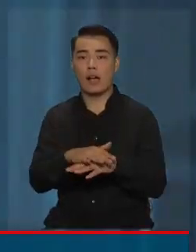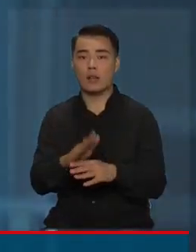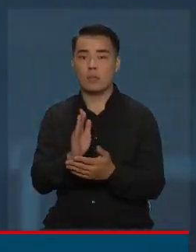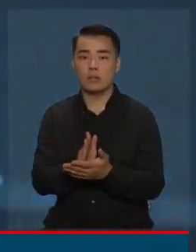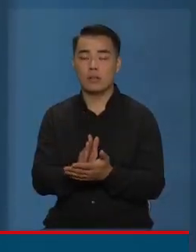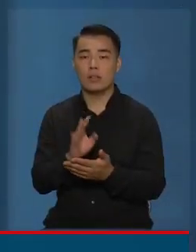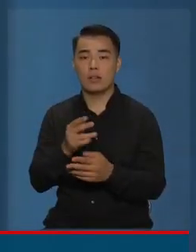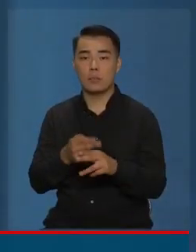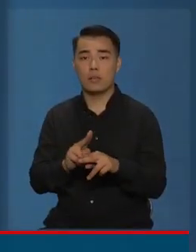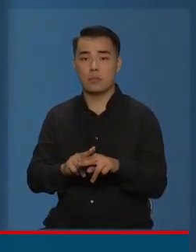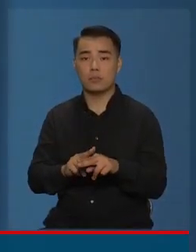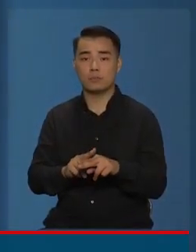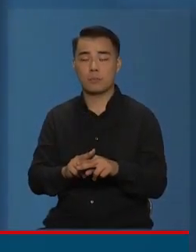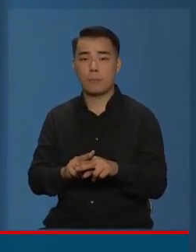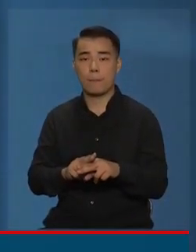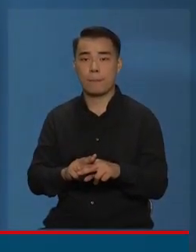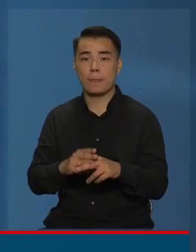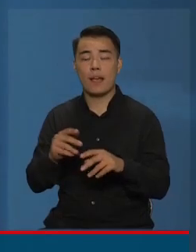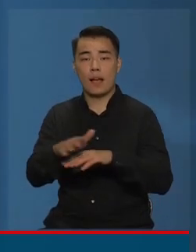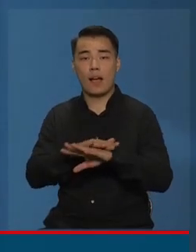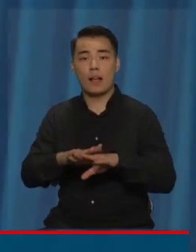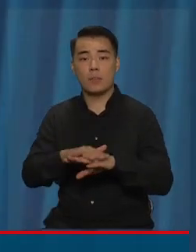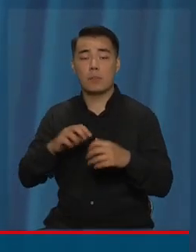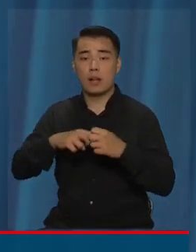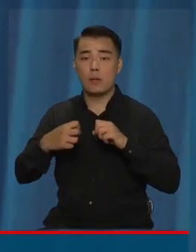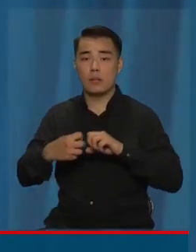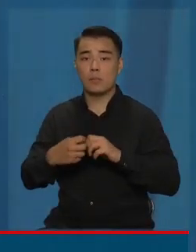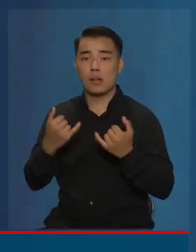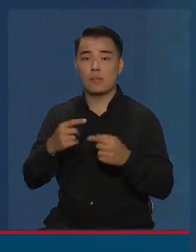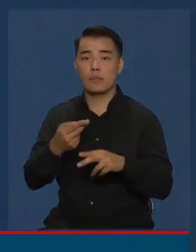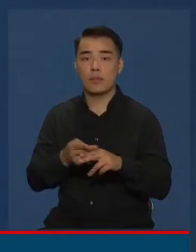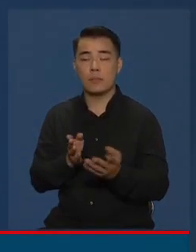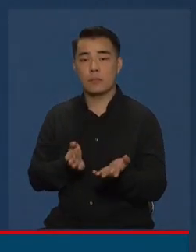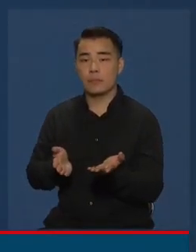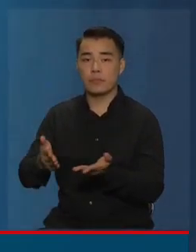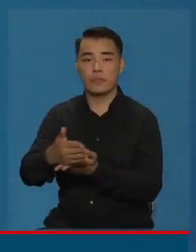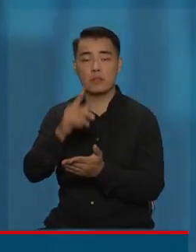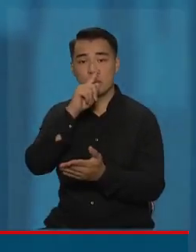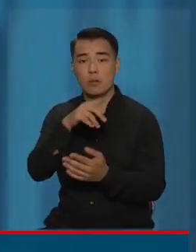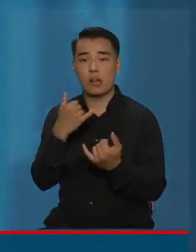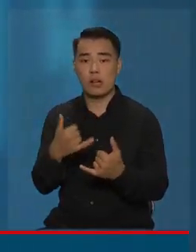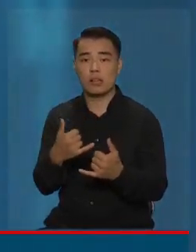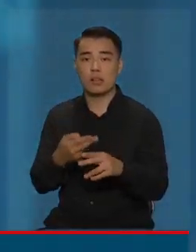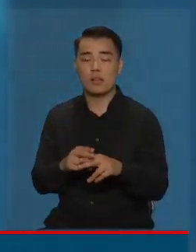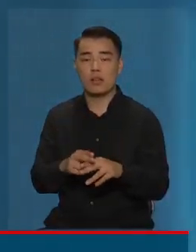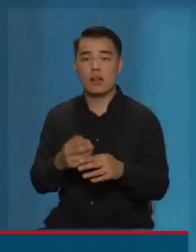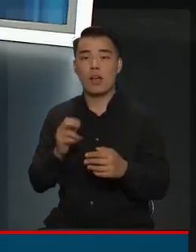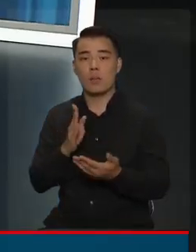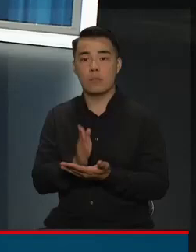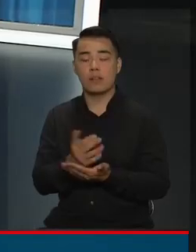тұтынушы. Сондықтан да халықтың мәселесін айналып өтуіміз дұрыс емес, сондықтан да барлық енді